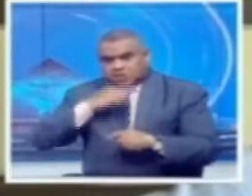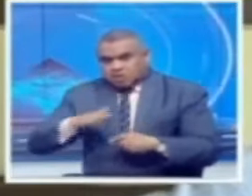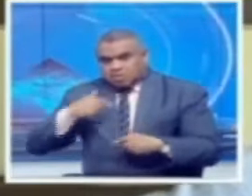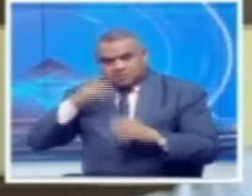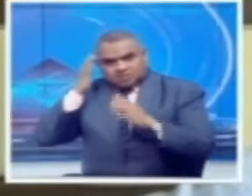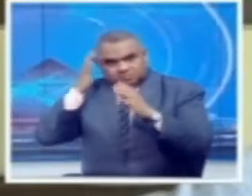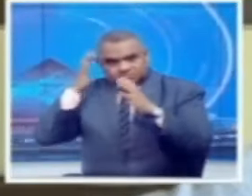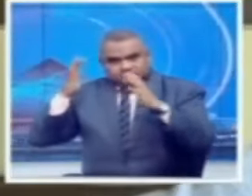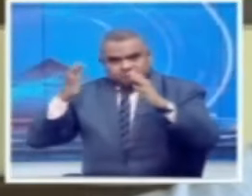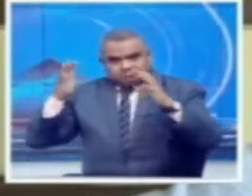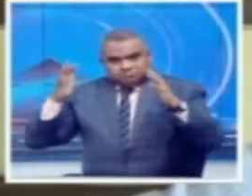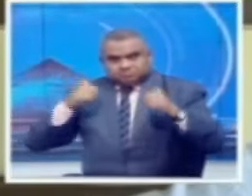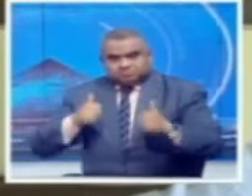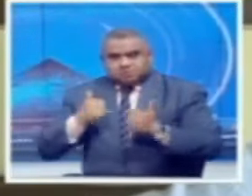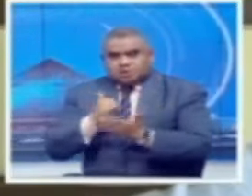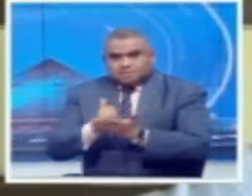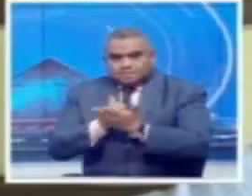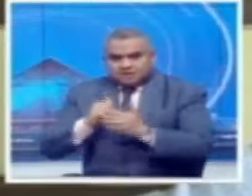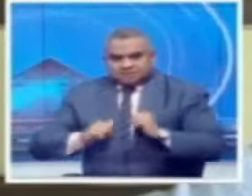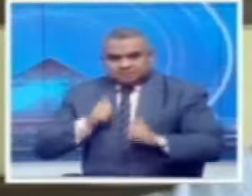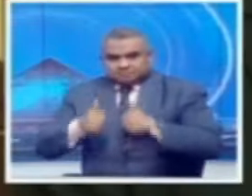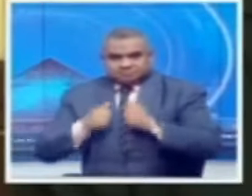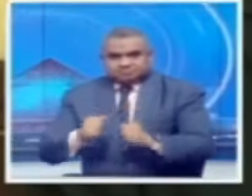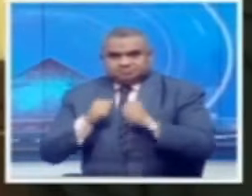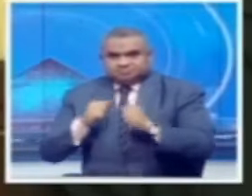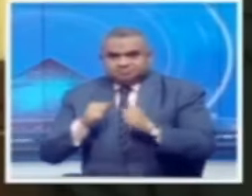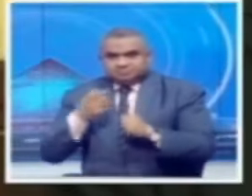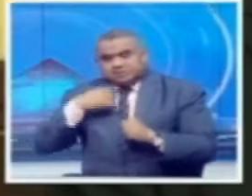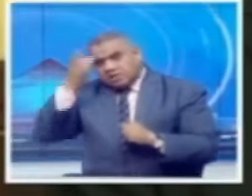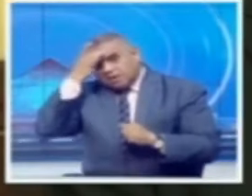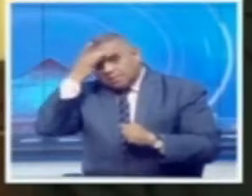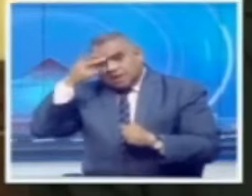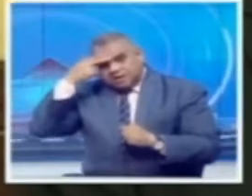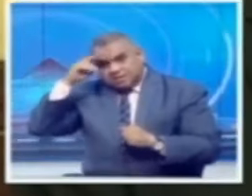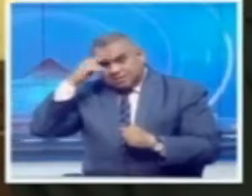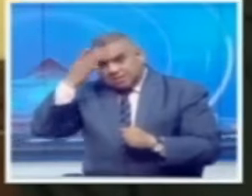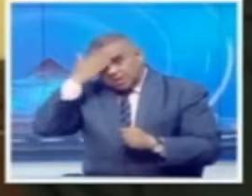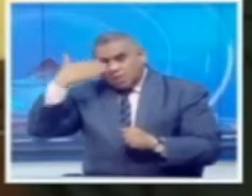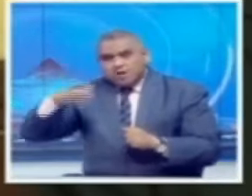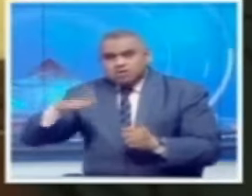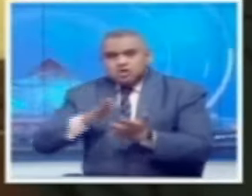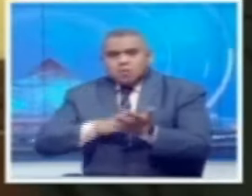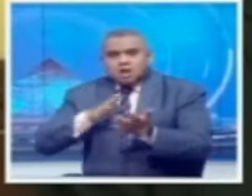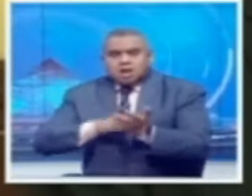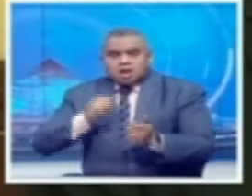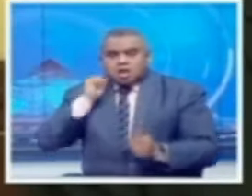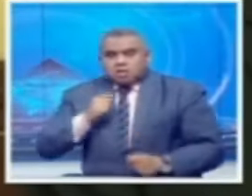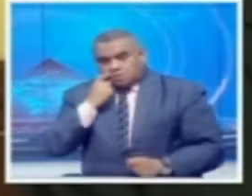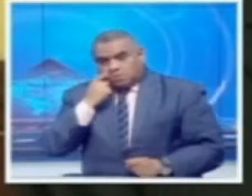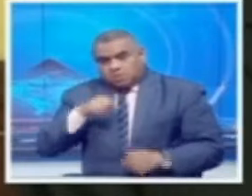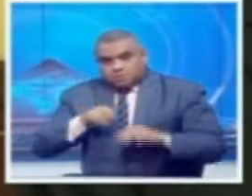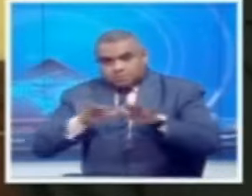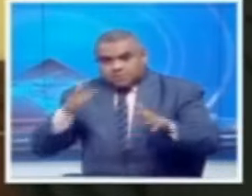وذكائه وادائه في الدراسه كله هيتحسن ان شاء الله. مرض الحمى الشوكيه مرض صحيح مش مرض